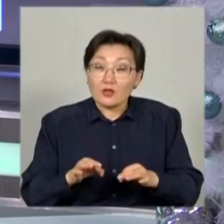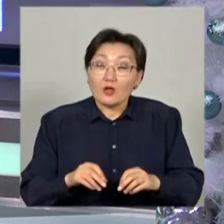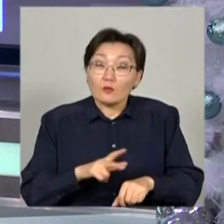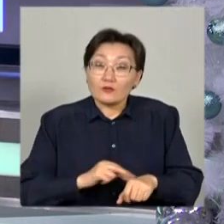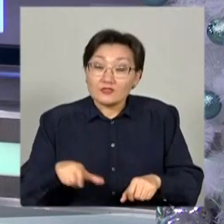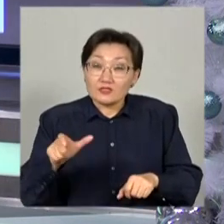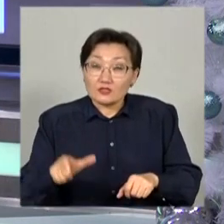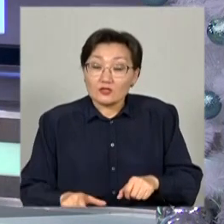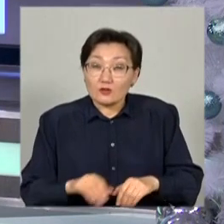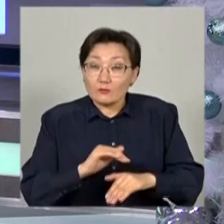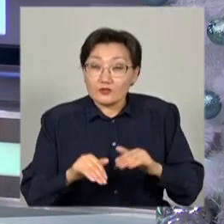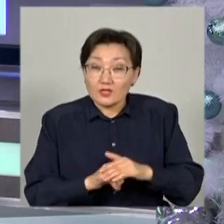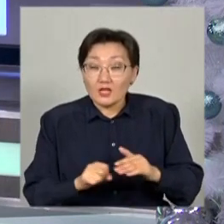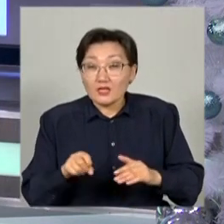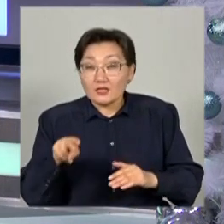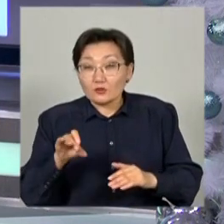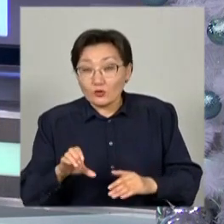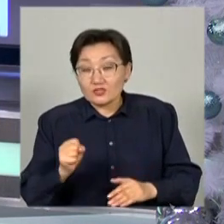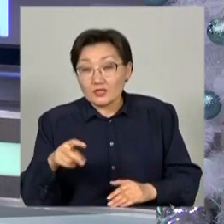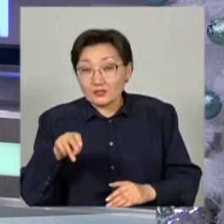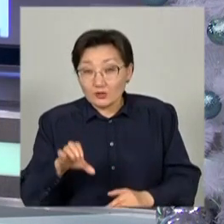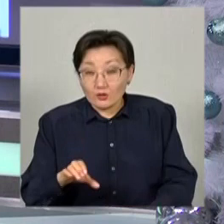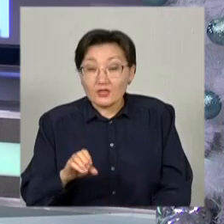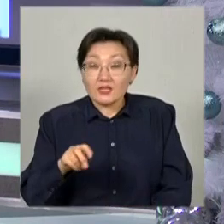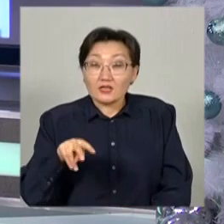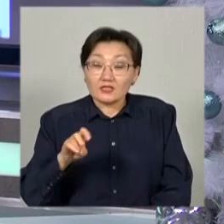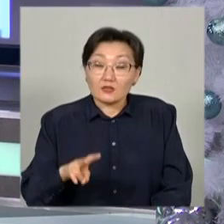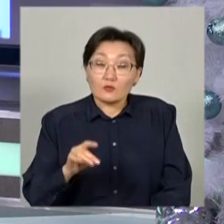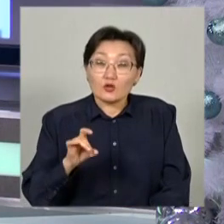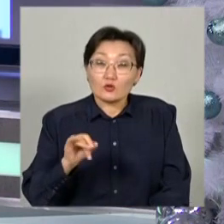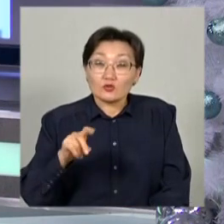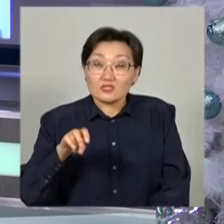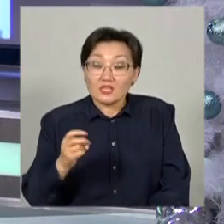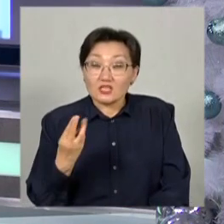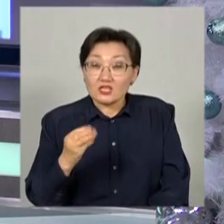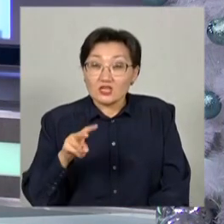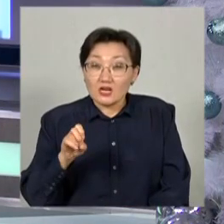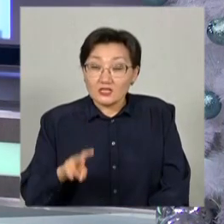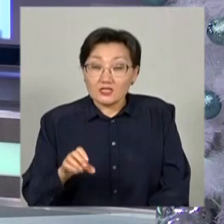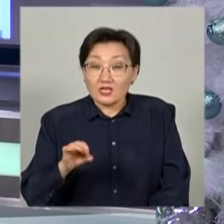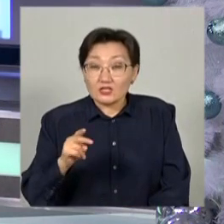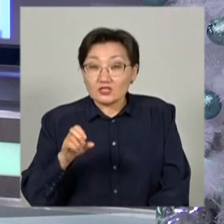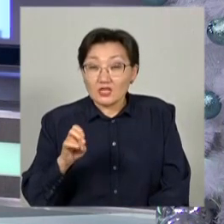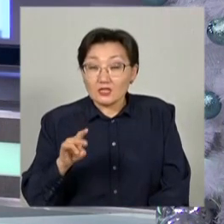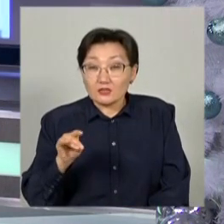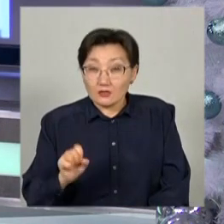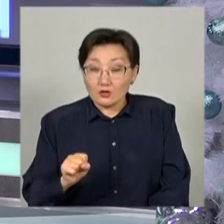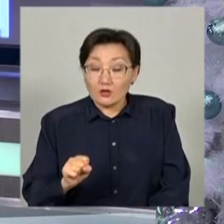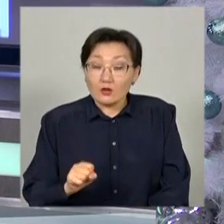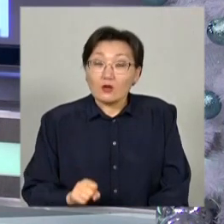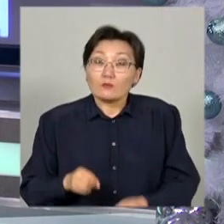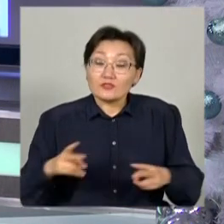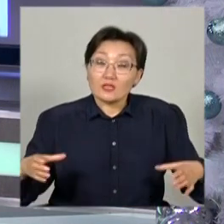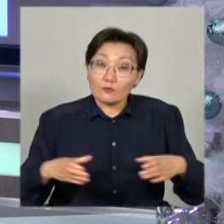правоохранителей скрываются Ельдос и Айдос Куспаевы, Ерлан Имашев, Руслан Шалин, Оксана Кудряшова и Алексей Кузнецов. Преступная